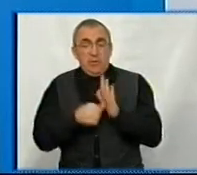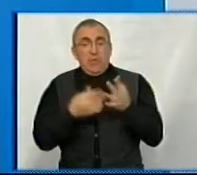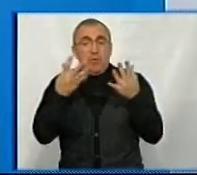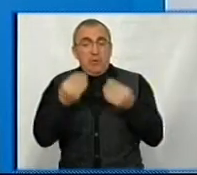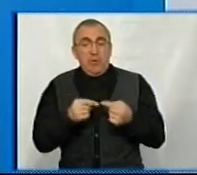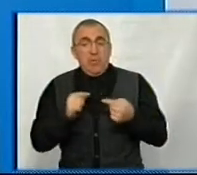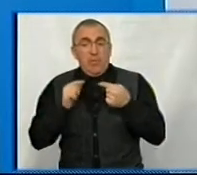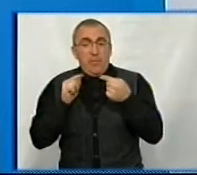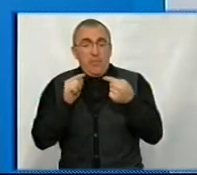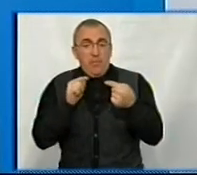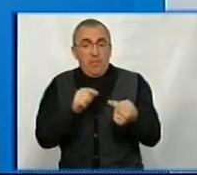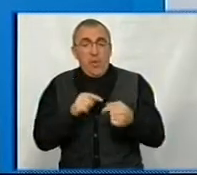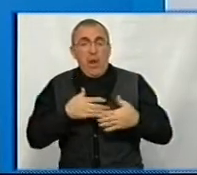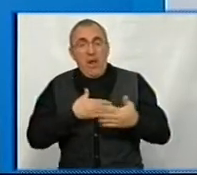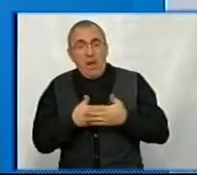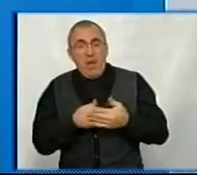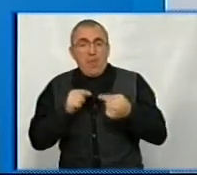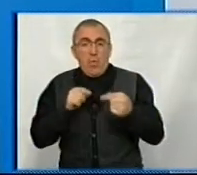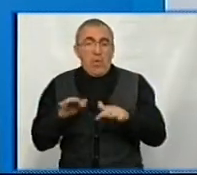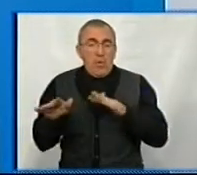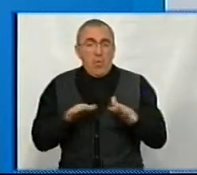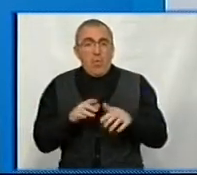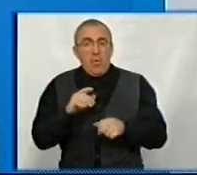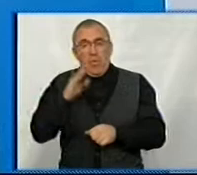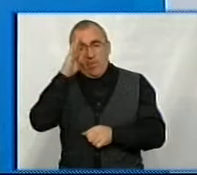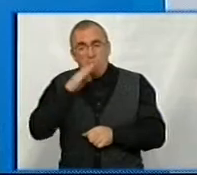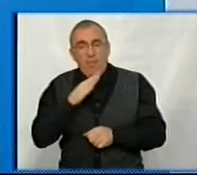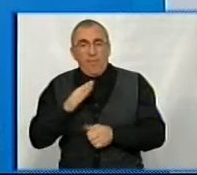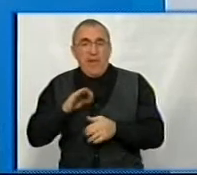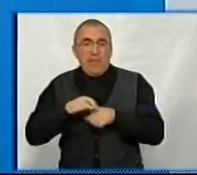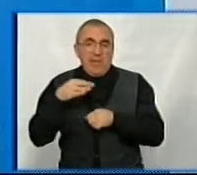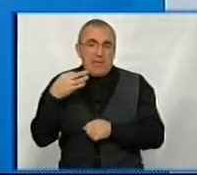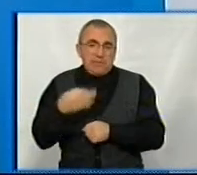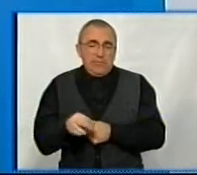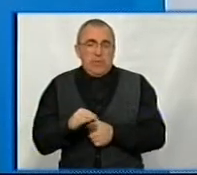днів активізму, протидії гендерно обумовленому насильству.